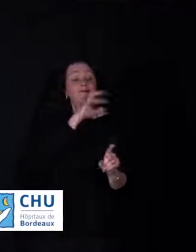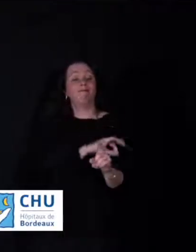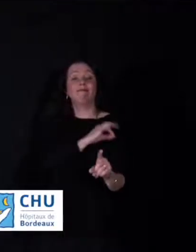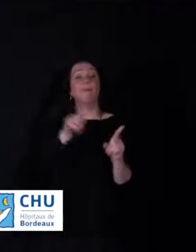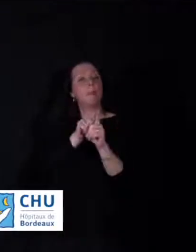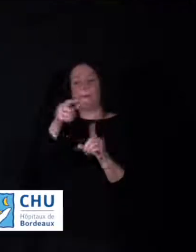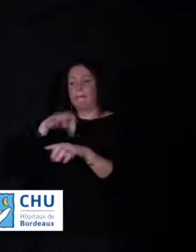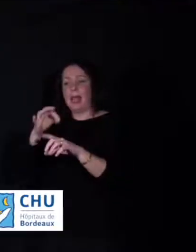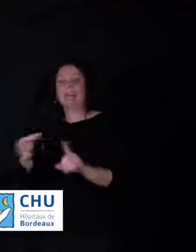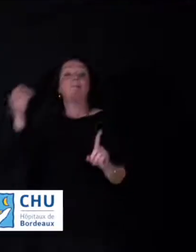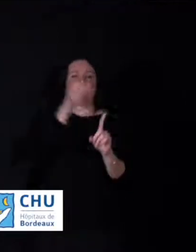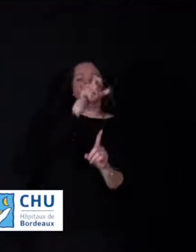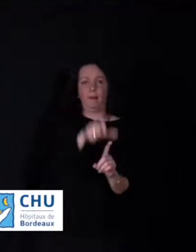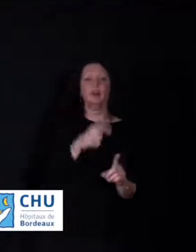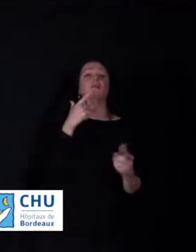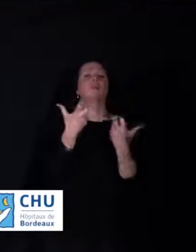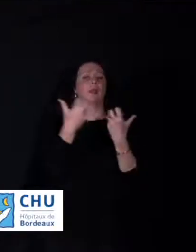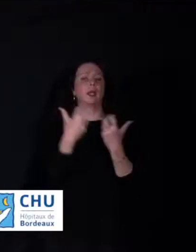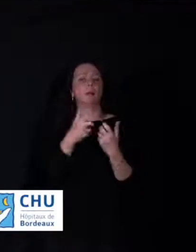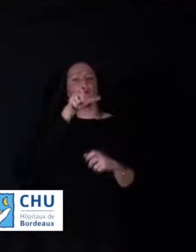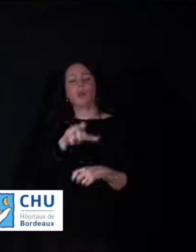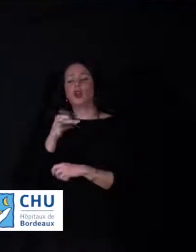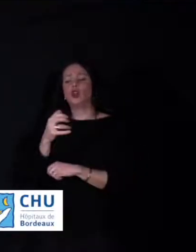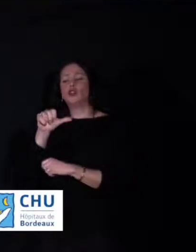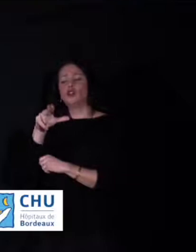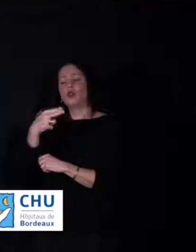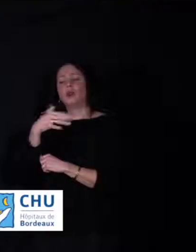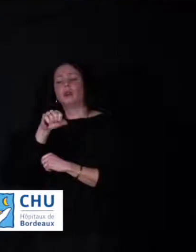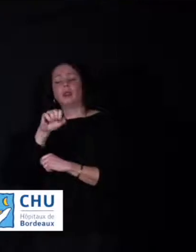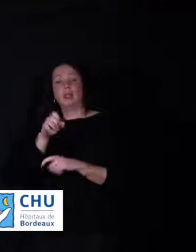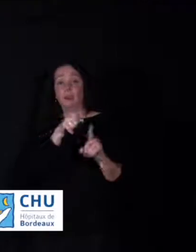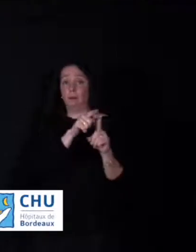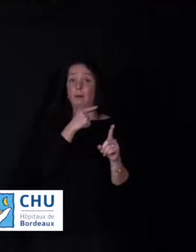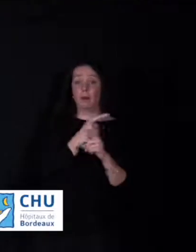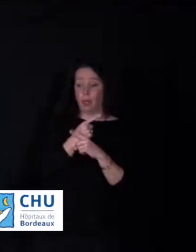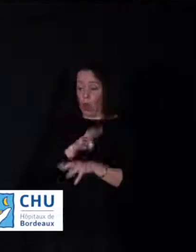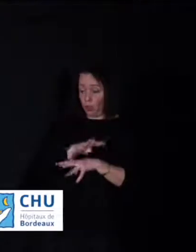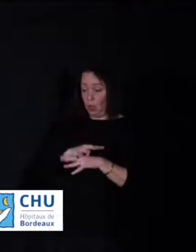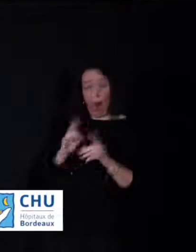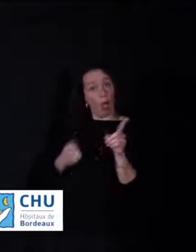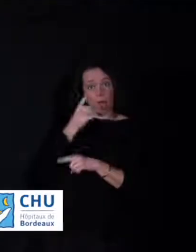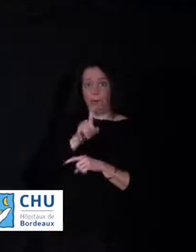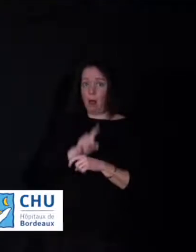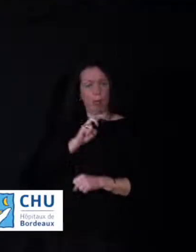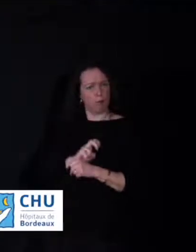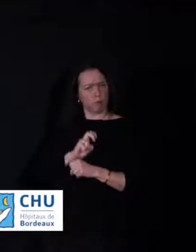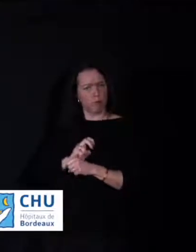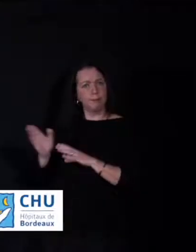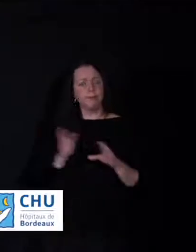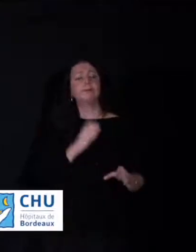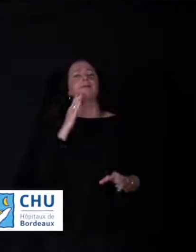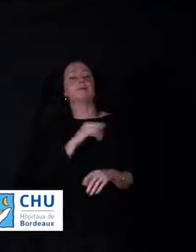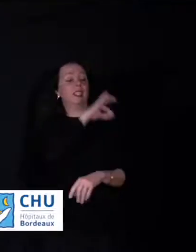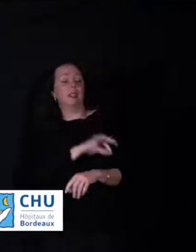maladie. Et donc, si vous faites une jaunisse, par exemple, vous aurez des anticorps à vie. Si vous vous faites vacciner contre l'hépatite A